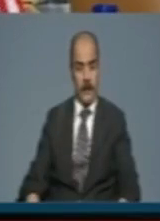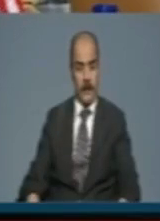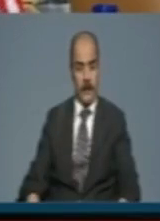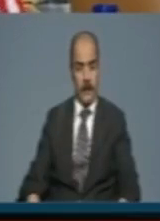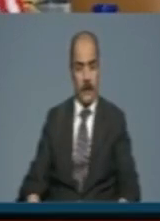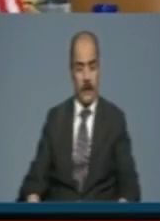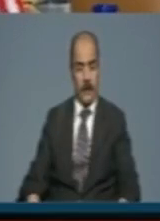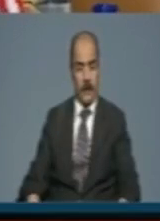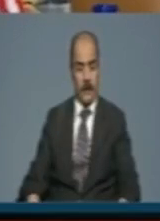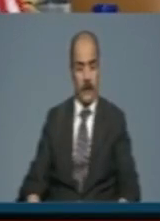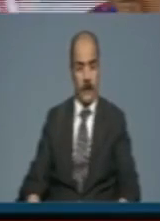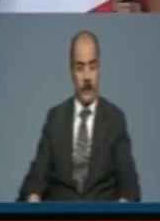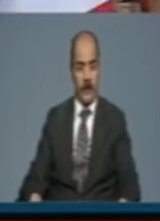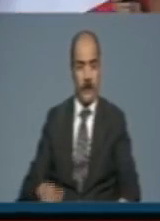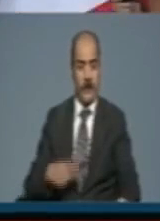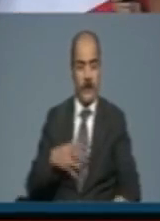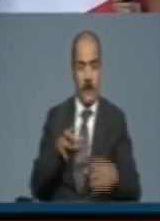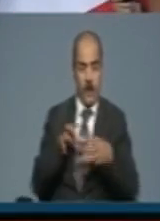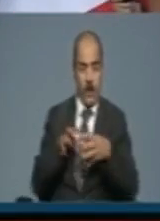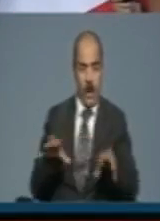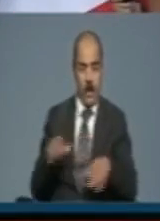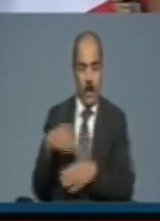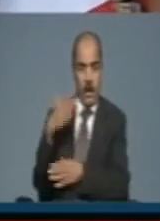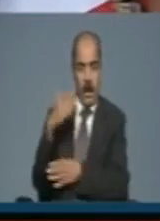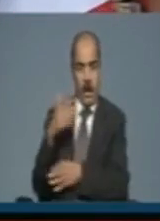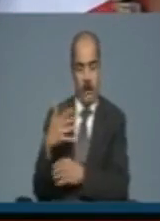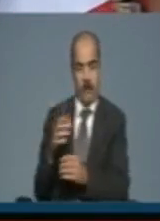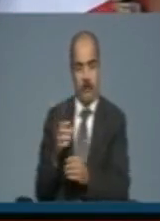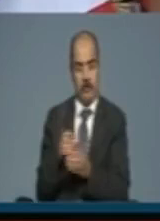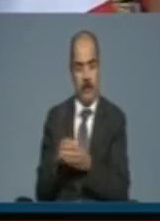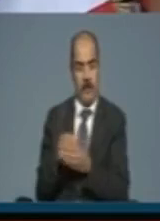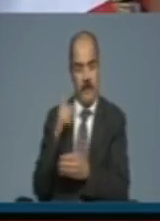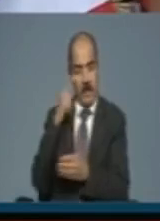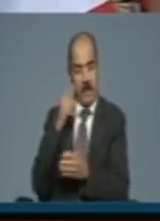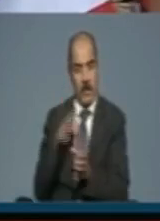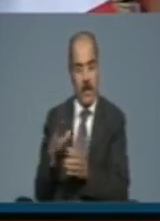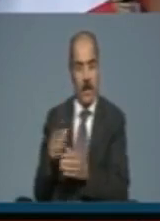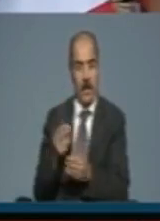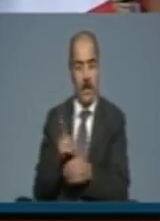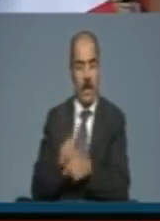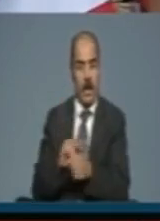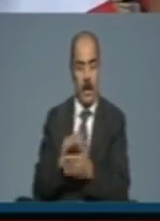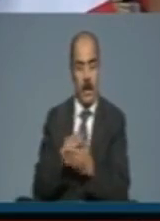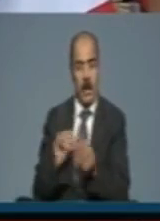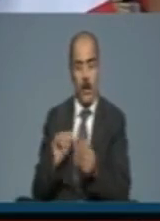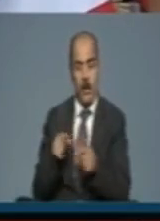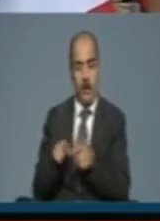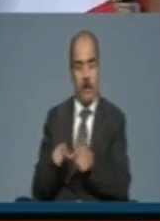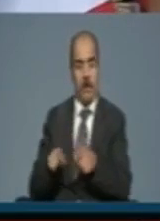ولكن إقامة الدولة وليس هو الشيء الكامل هذا الشيء لم يكن يكون قوي جدا